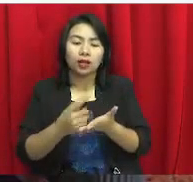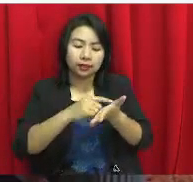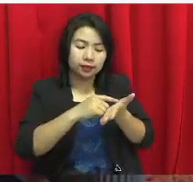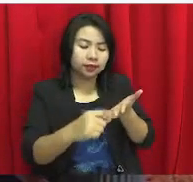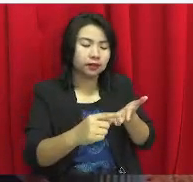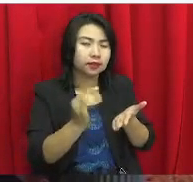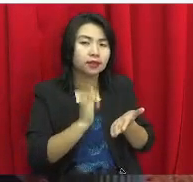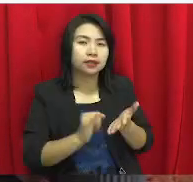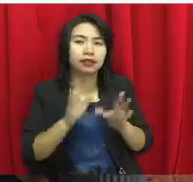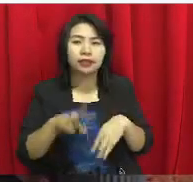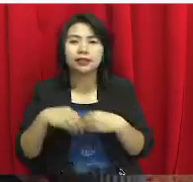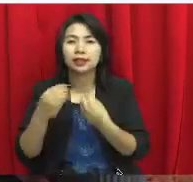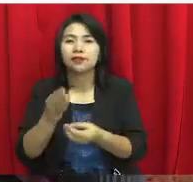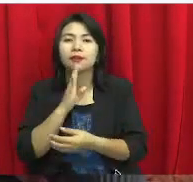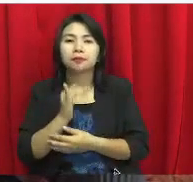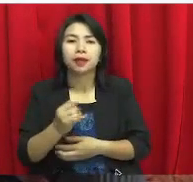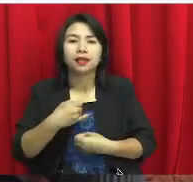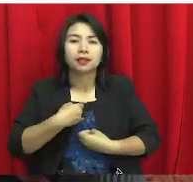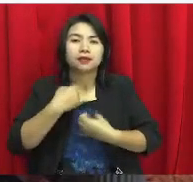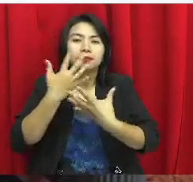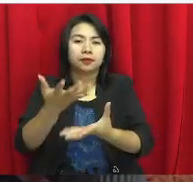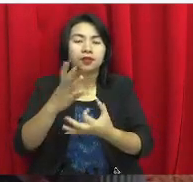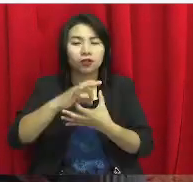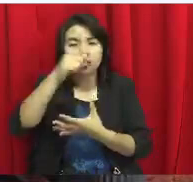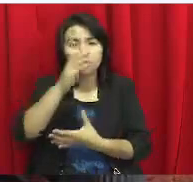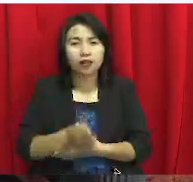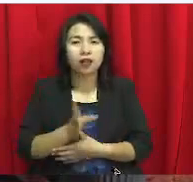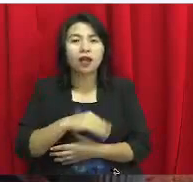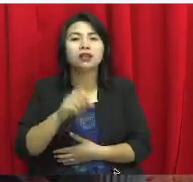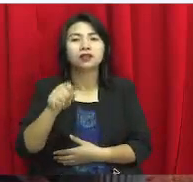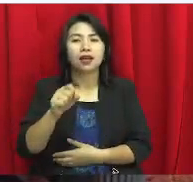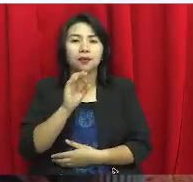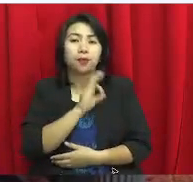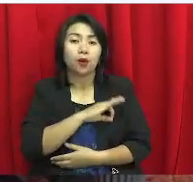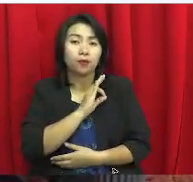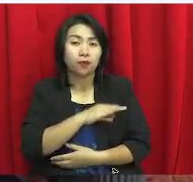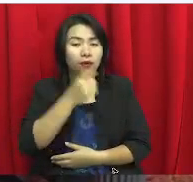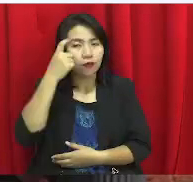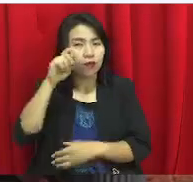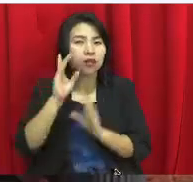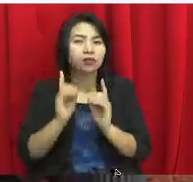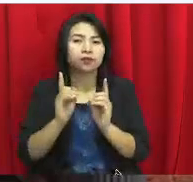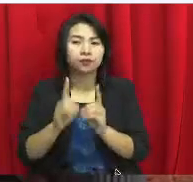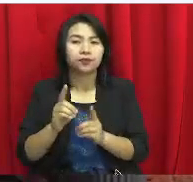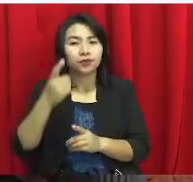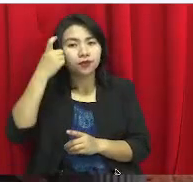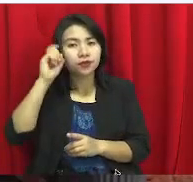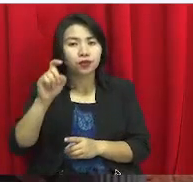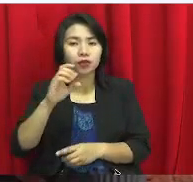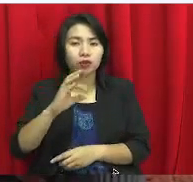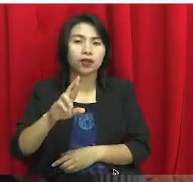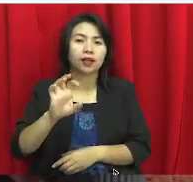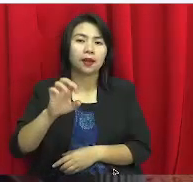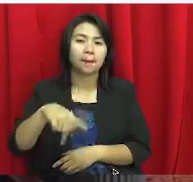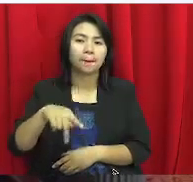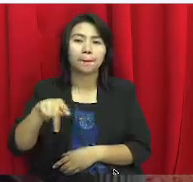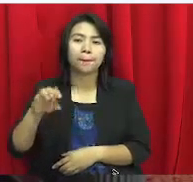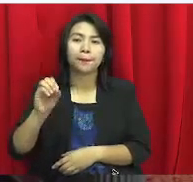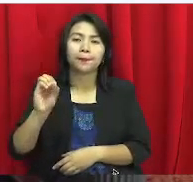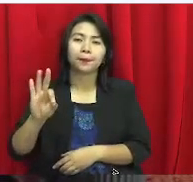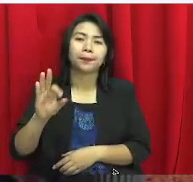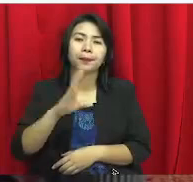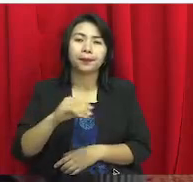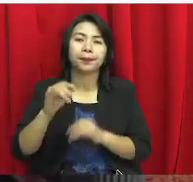is given by inspiration of God and is profitable for doctrine, for reproof, for correction, for instruction in